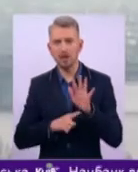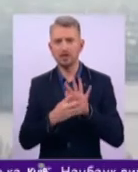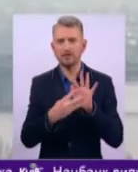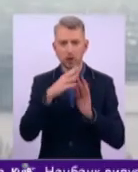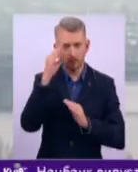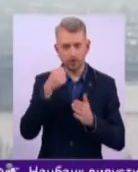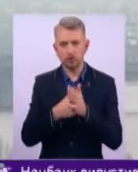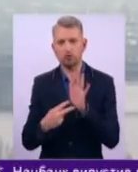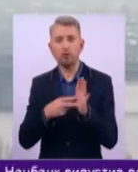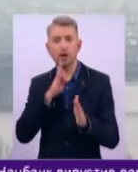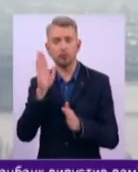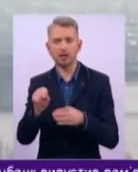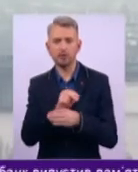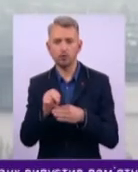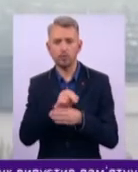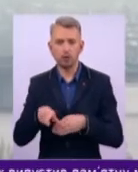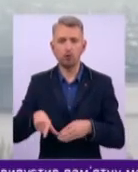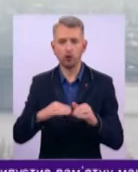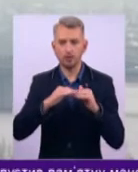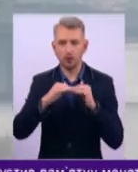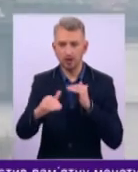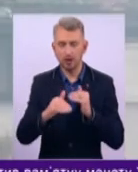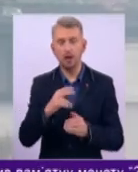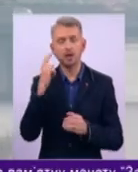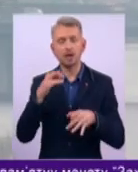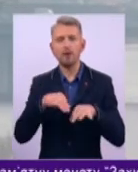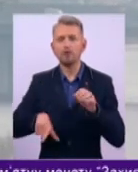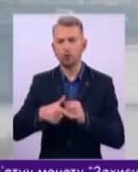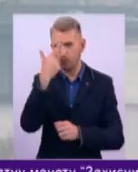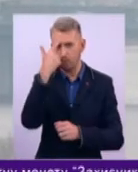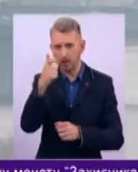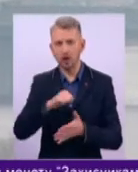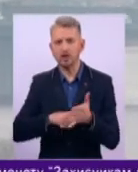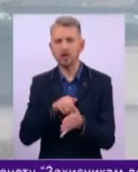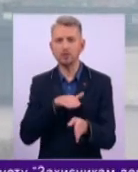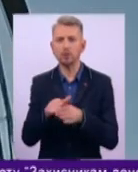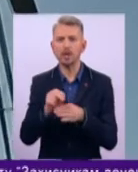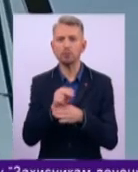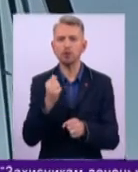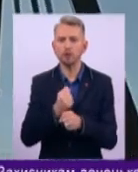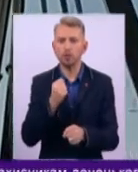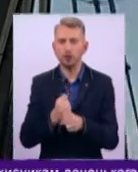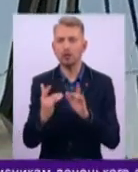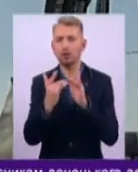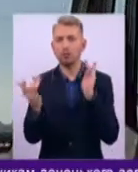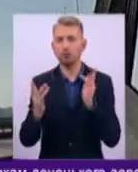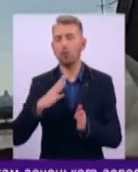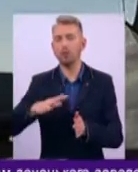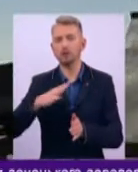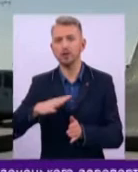7 ранку там ремонтуватимуть дорожні покриття. Зокрема, «Київавтодор» попереджає, через виконання ремонтних робіт на мостовому переході